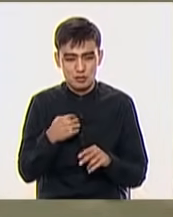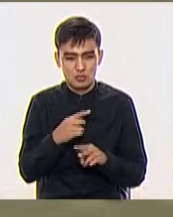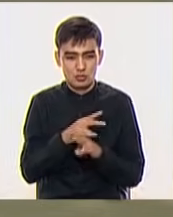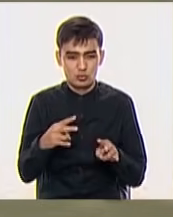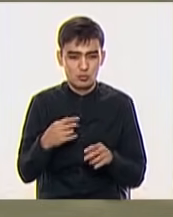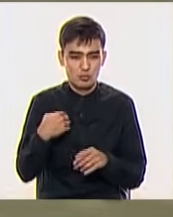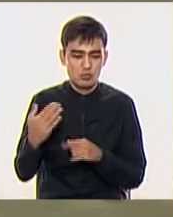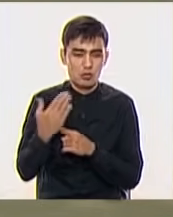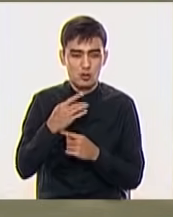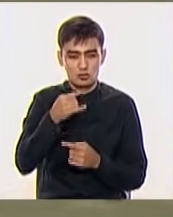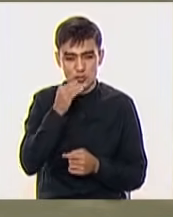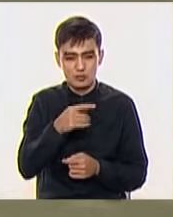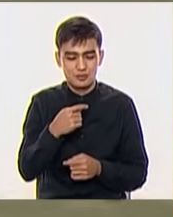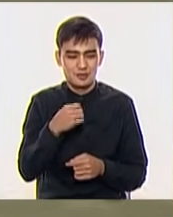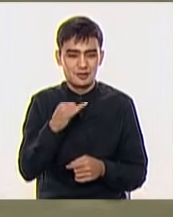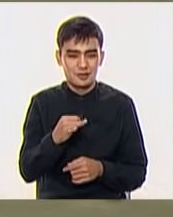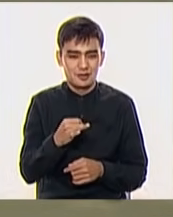не может указывать. И тогда у нас